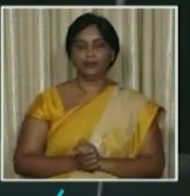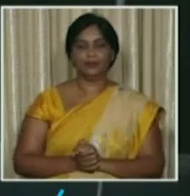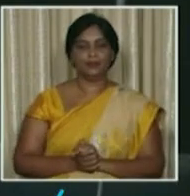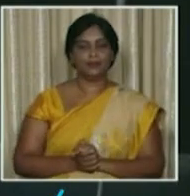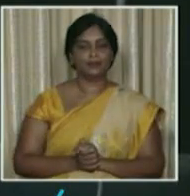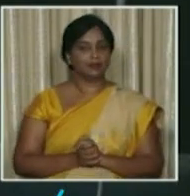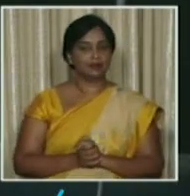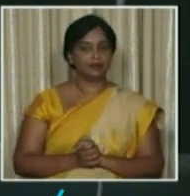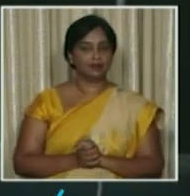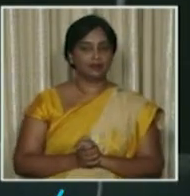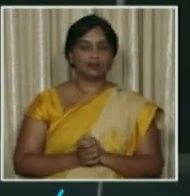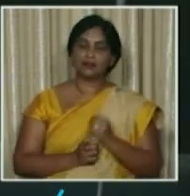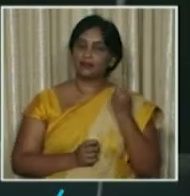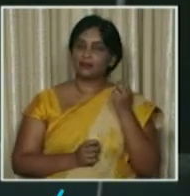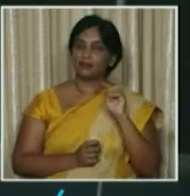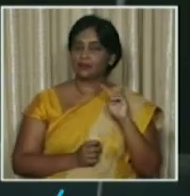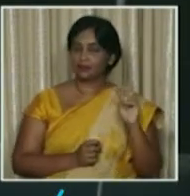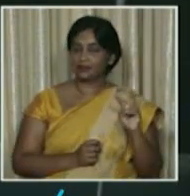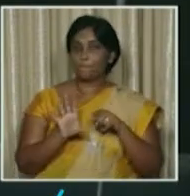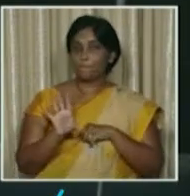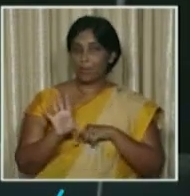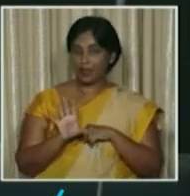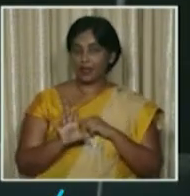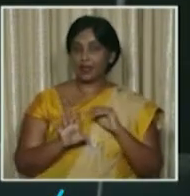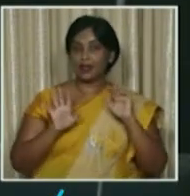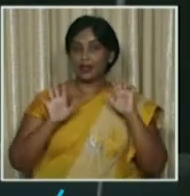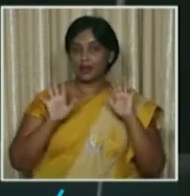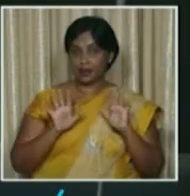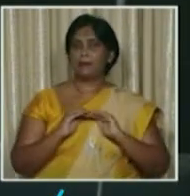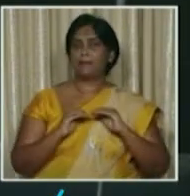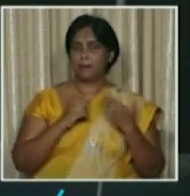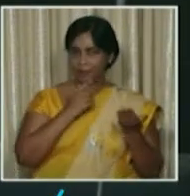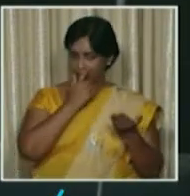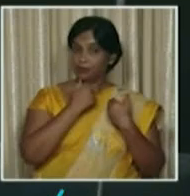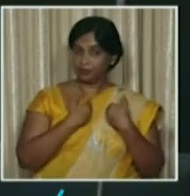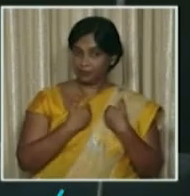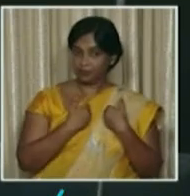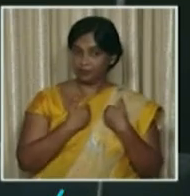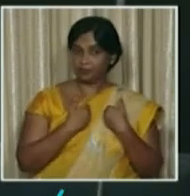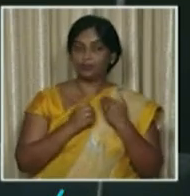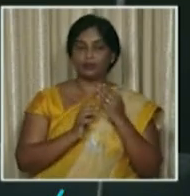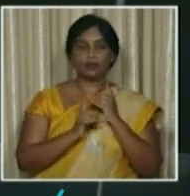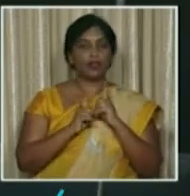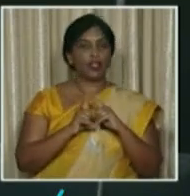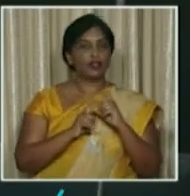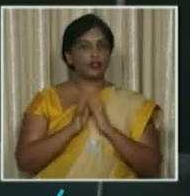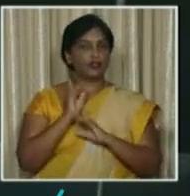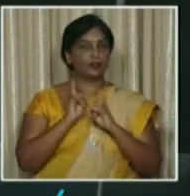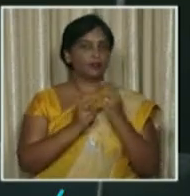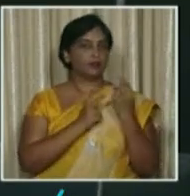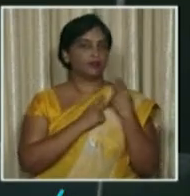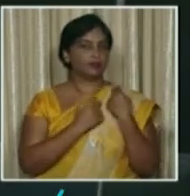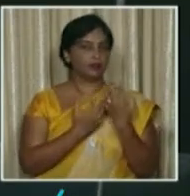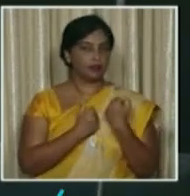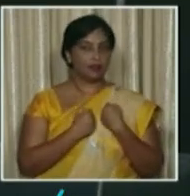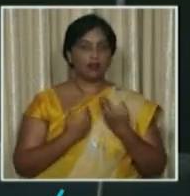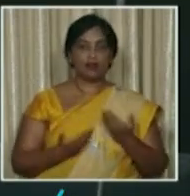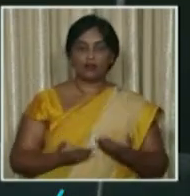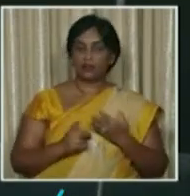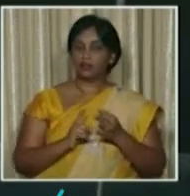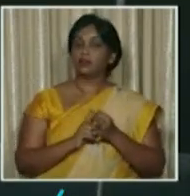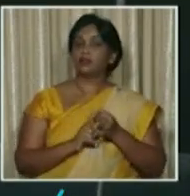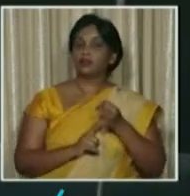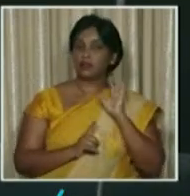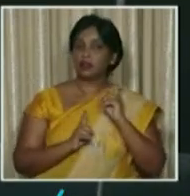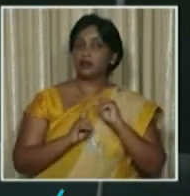මාධ්‍ය. ඊළඟට 2022 5 9 සිද්ධියෙන් පස්සේ තමයි මට මේ අමාත්‍යංශය බාර ගන්න සිද්ධ වුණේ වර්තමාන